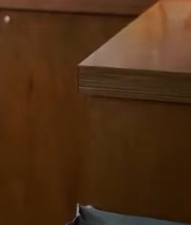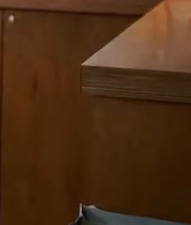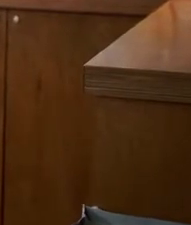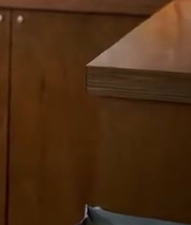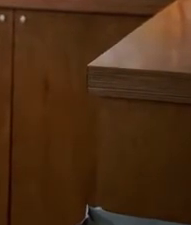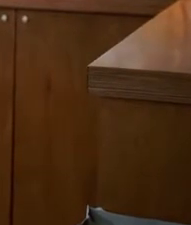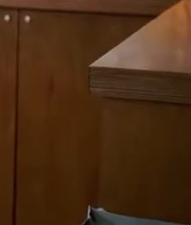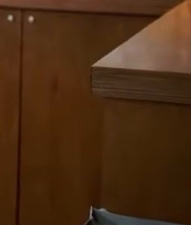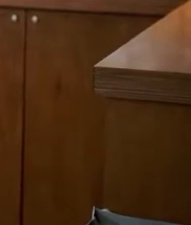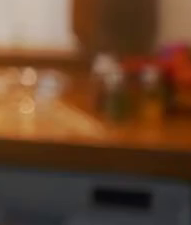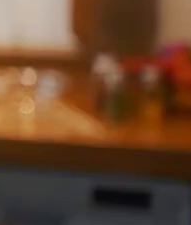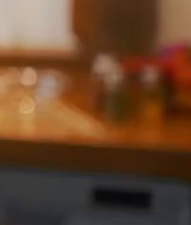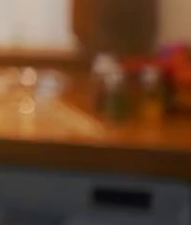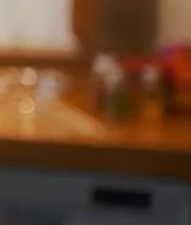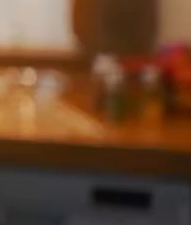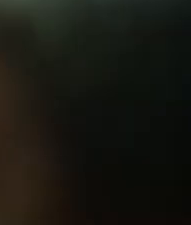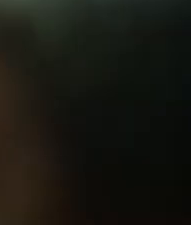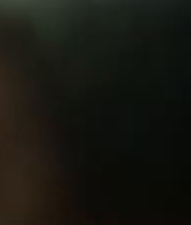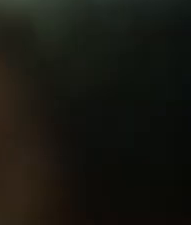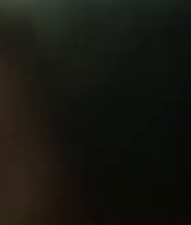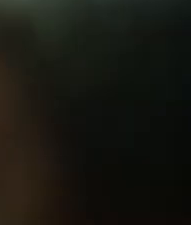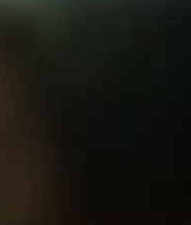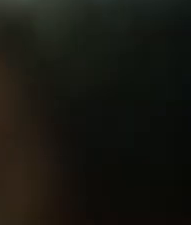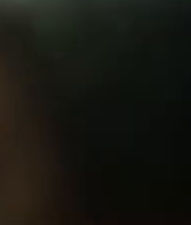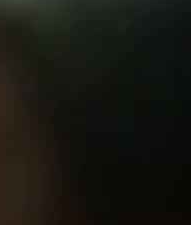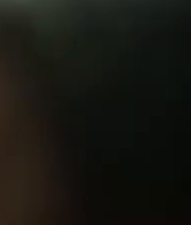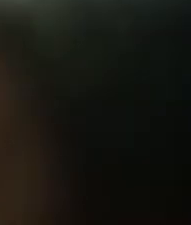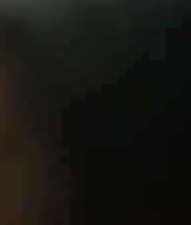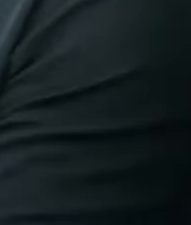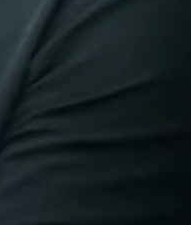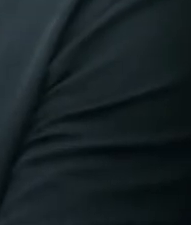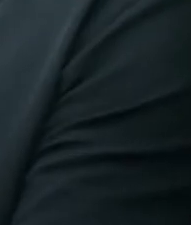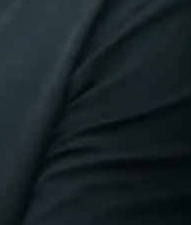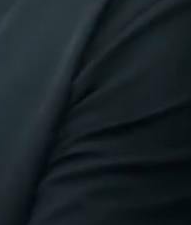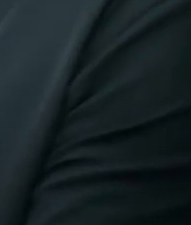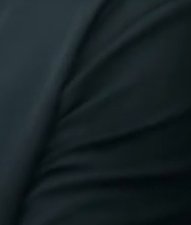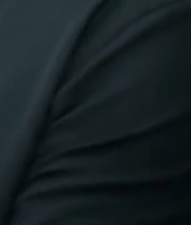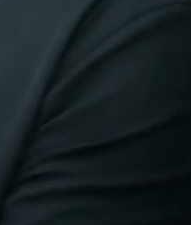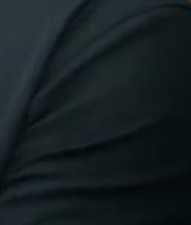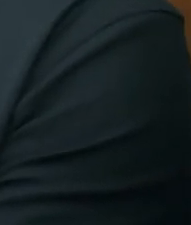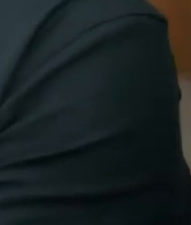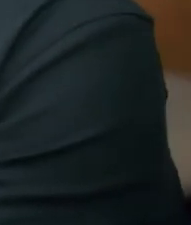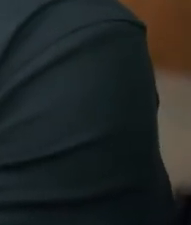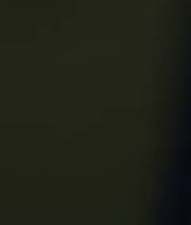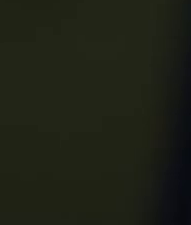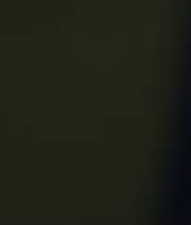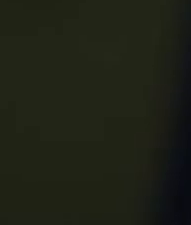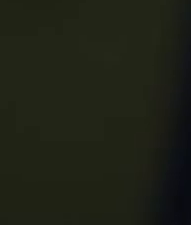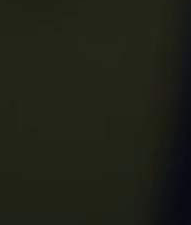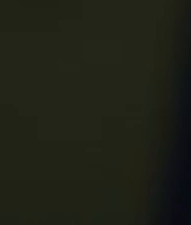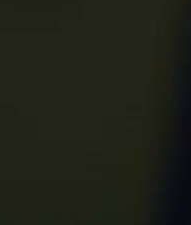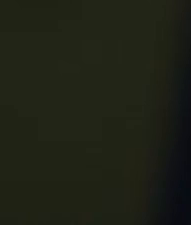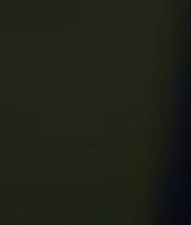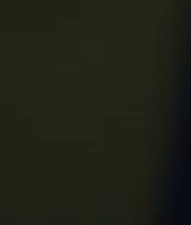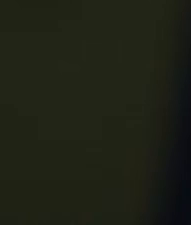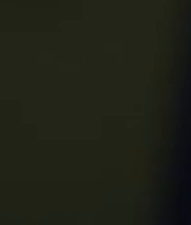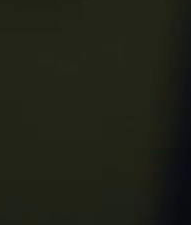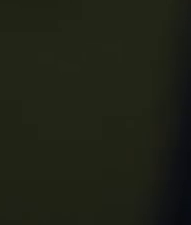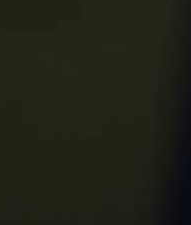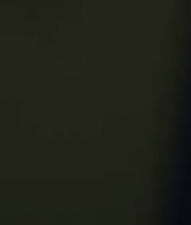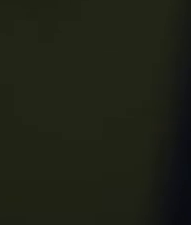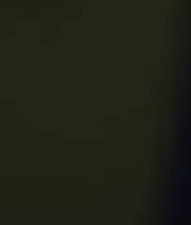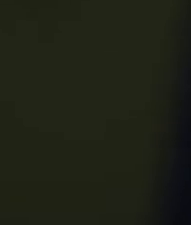오늘은 소세지 스크램블을 만들어 볼까요? 재료를 꺼내고? 응? 유통기한? 아니죠.